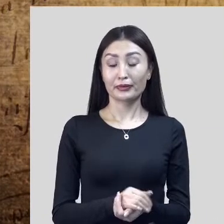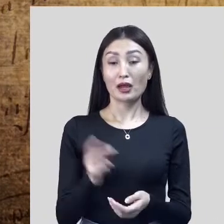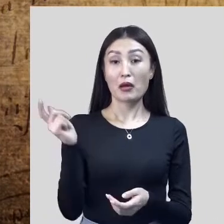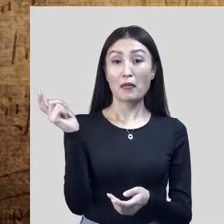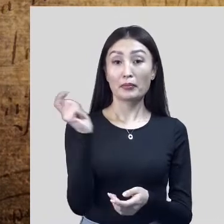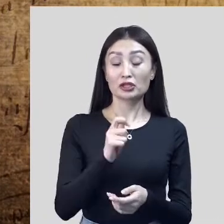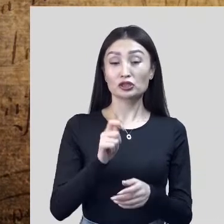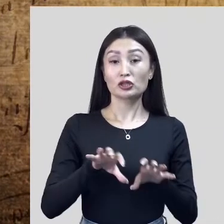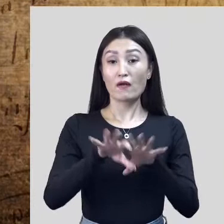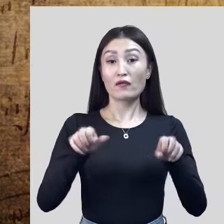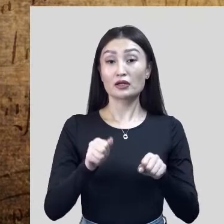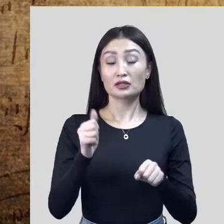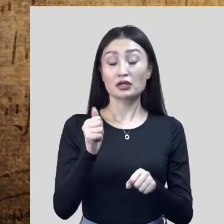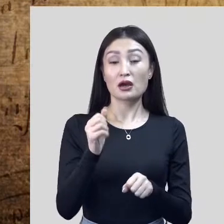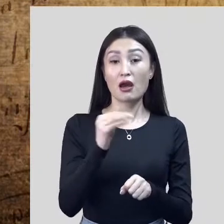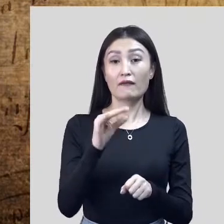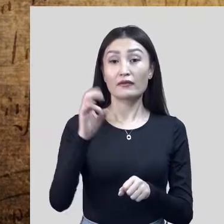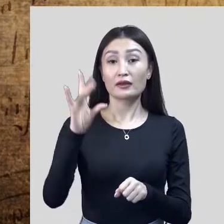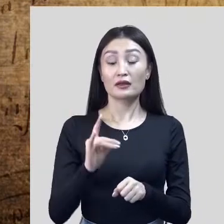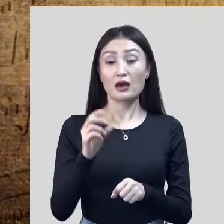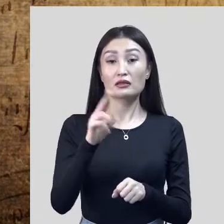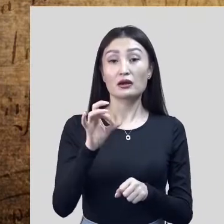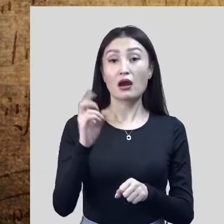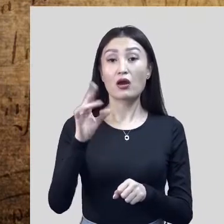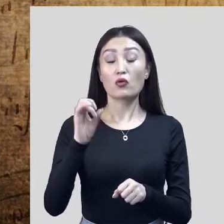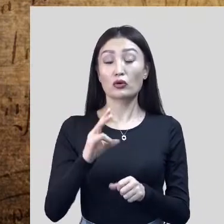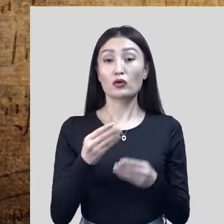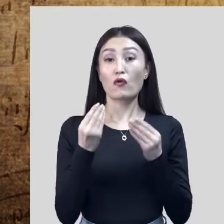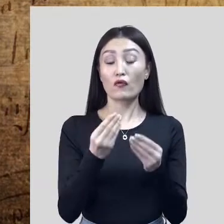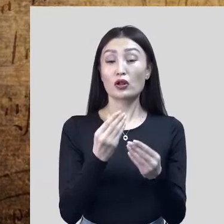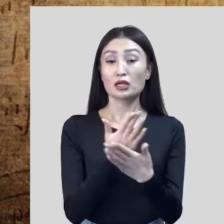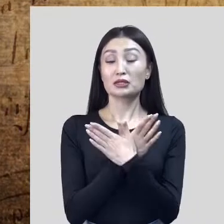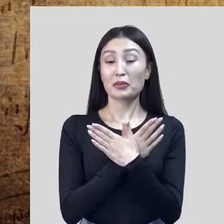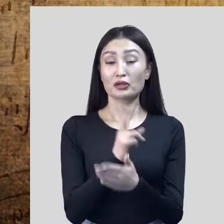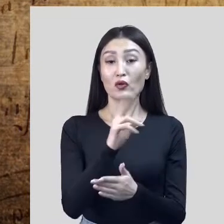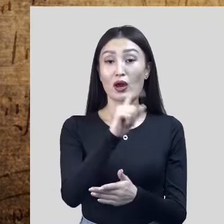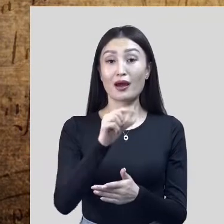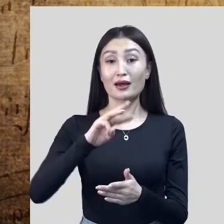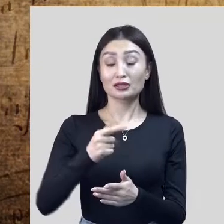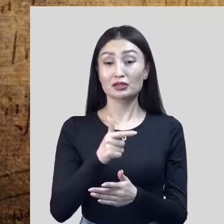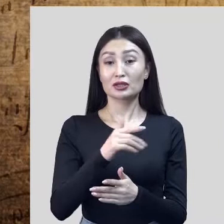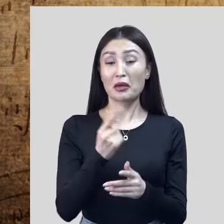Пришедший к власти в Афинах Драконт ввел смертную казнь за многие правонарушения, даже такие мелкие, как кража